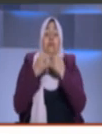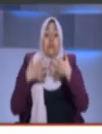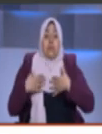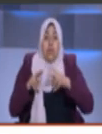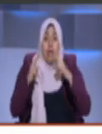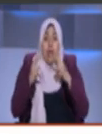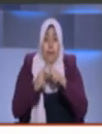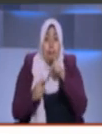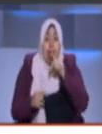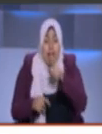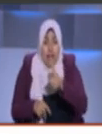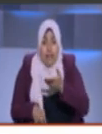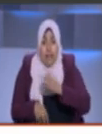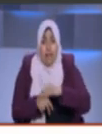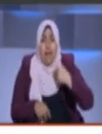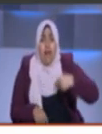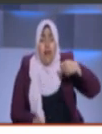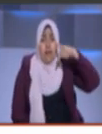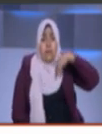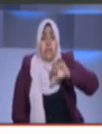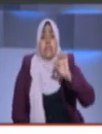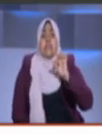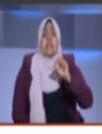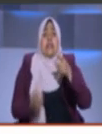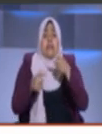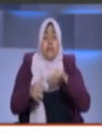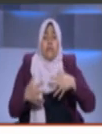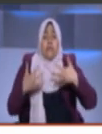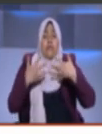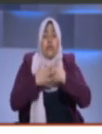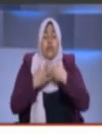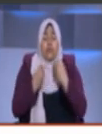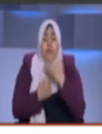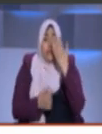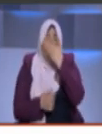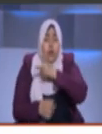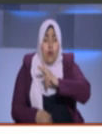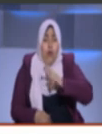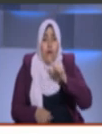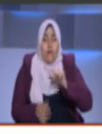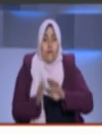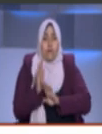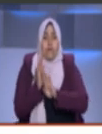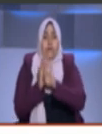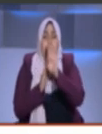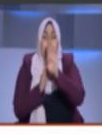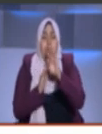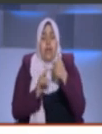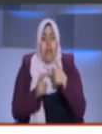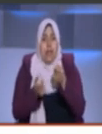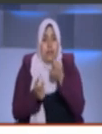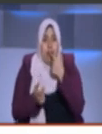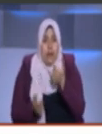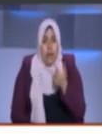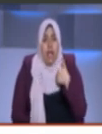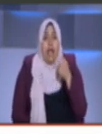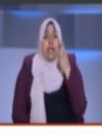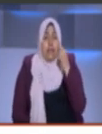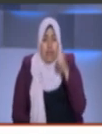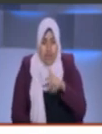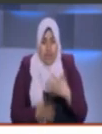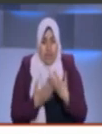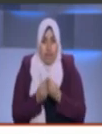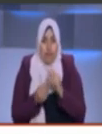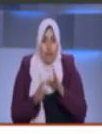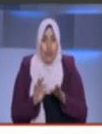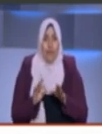أنه أكثر من 90 دولة تشارك بشكل أو بآخر للوصول إلى لقاح، هل هذا يعني الكونسولتو، يعني